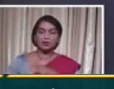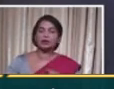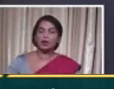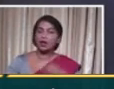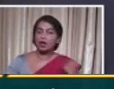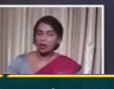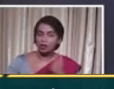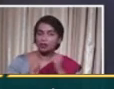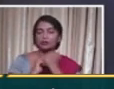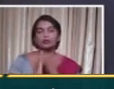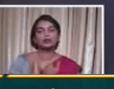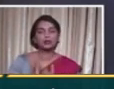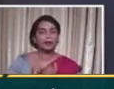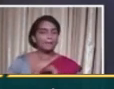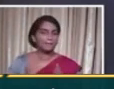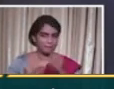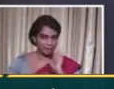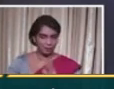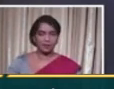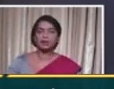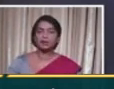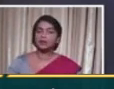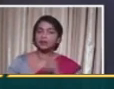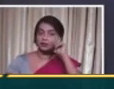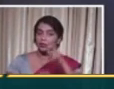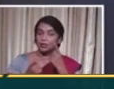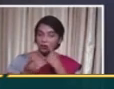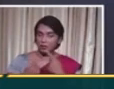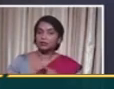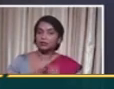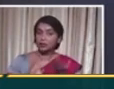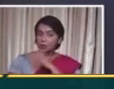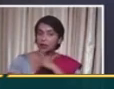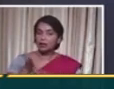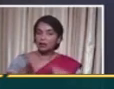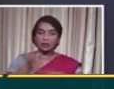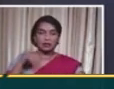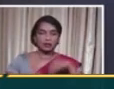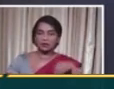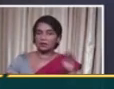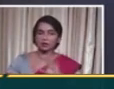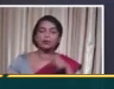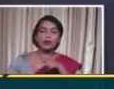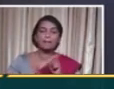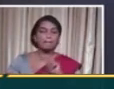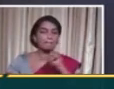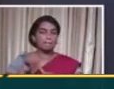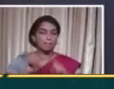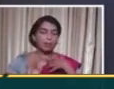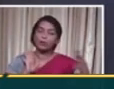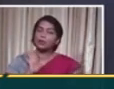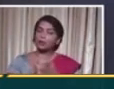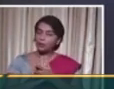අලුත් වැඩසටහනක් ඇති කරන්න තියෙනවා. ජනතාව අපෙන් ඉල්ලන්නේ පරණ දේශපාලනේ නෙමෙයි. මේ පාර්ලිමේන්තුව එකට එකතු